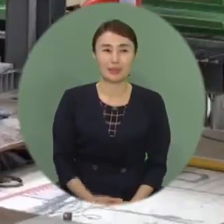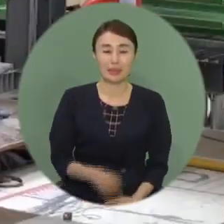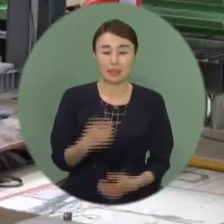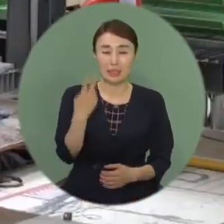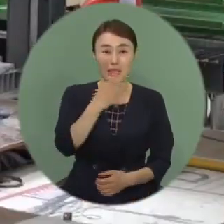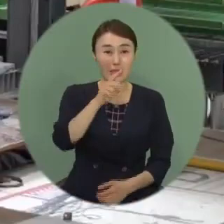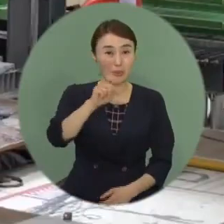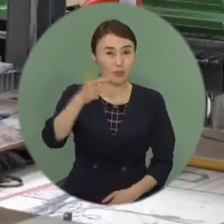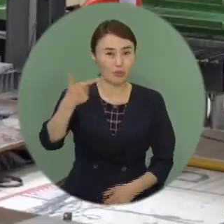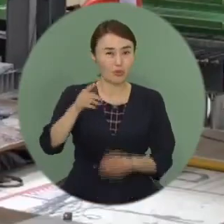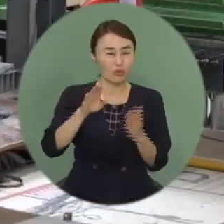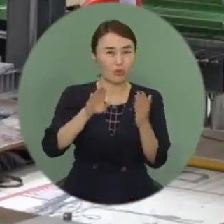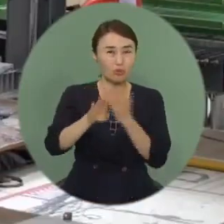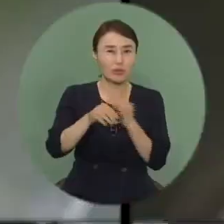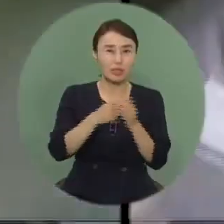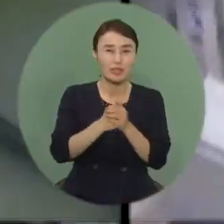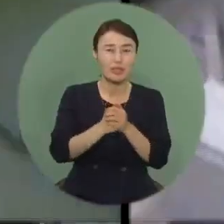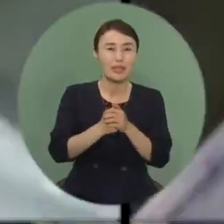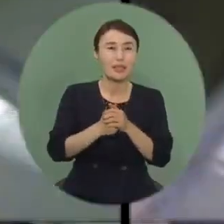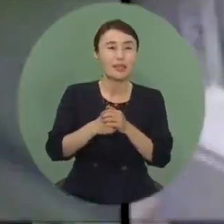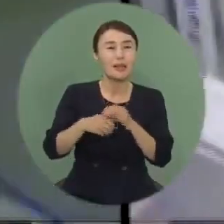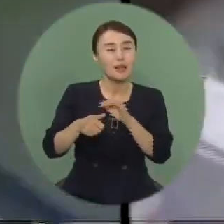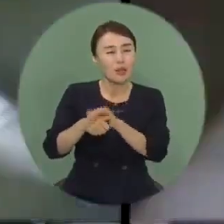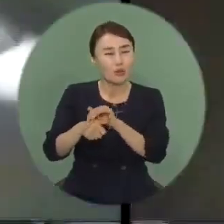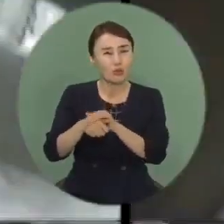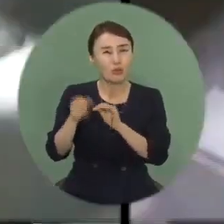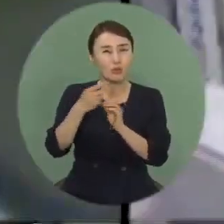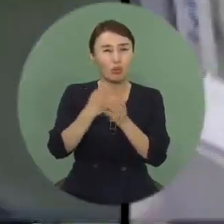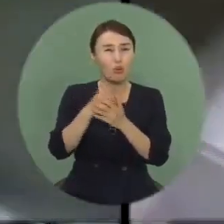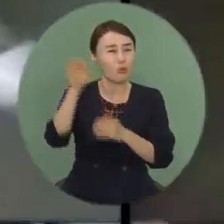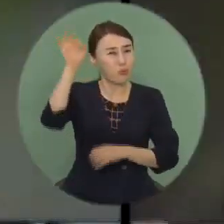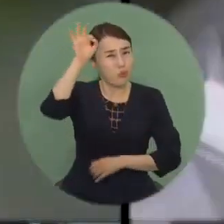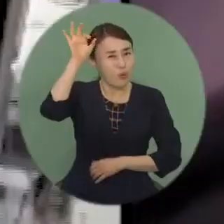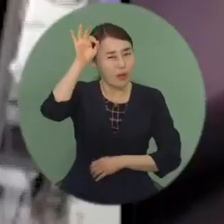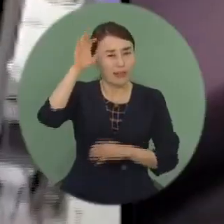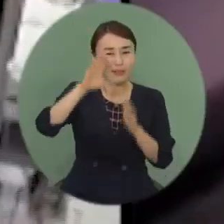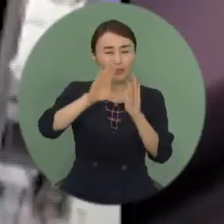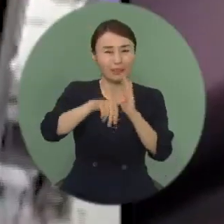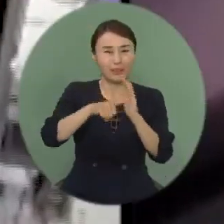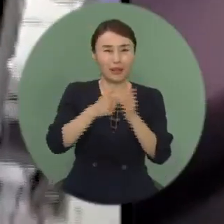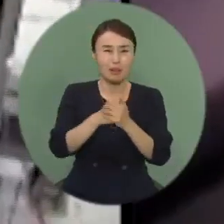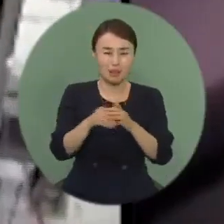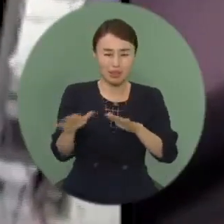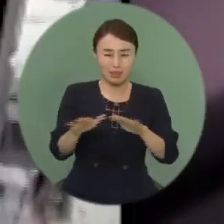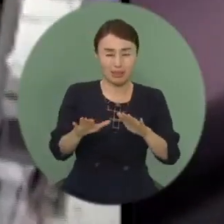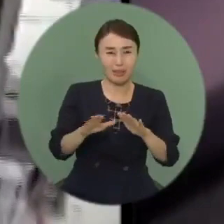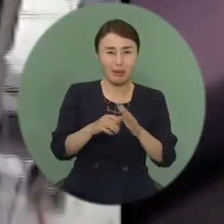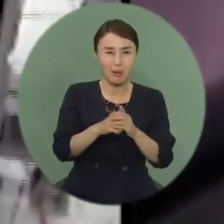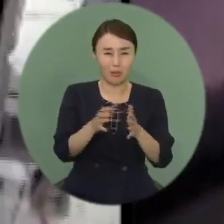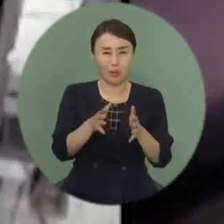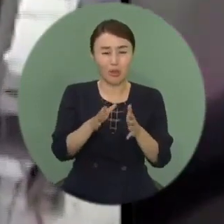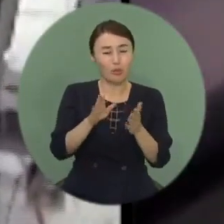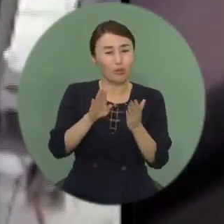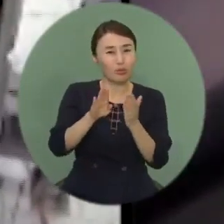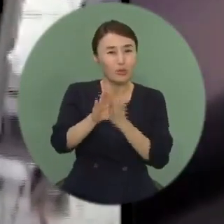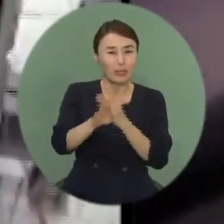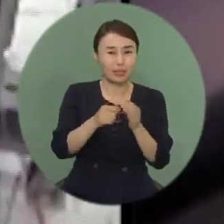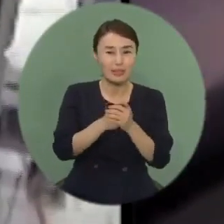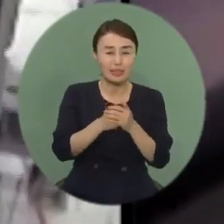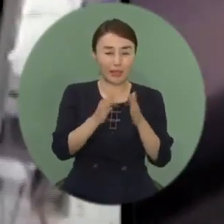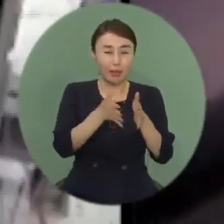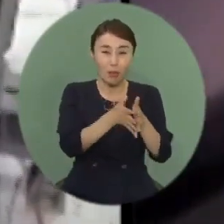지난 2016년 이후 경주와 포항에서 5.8 5.4 규모의 지진이 있다라 강타하자 정부는 내진 설계